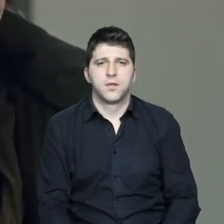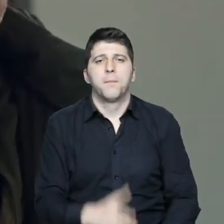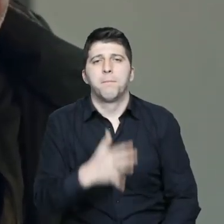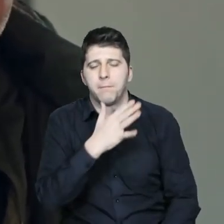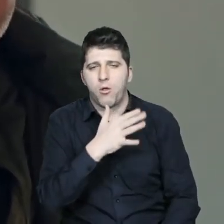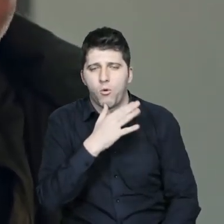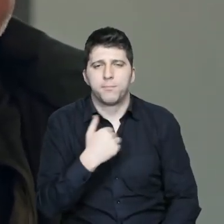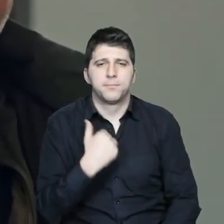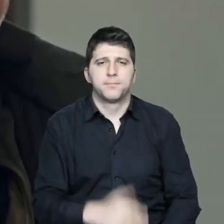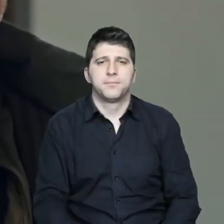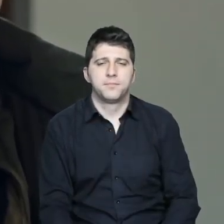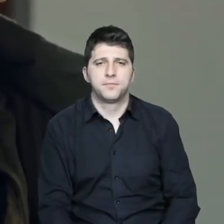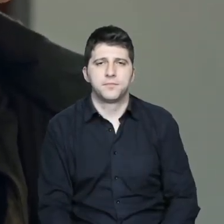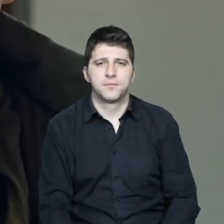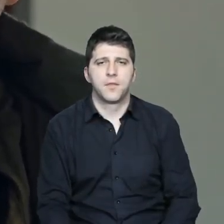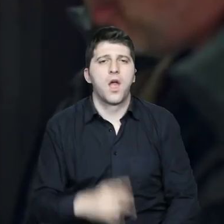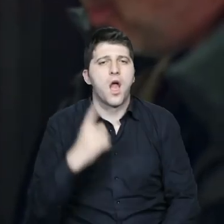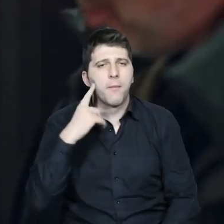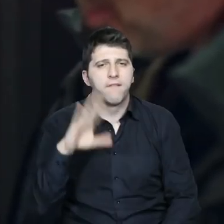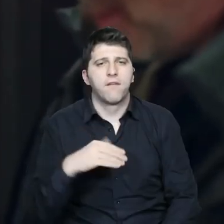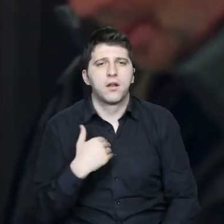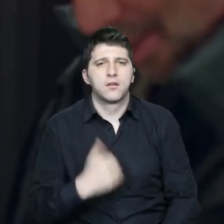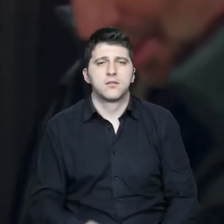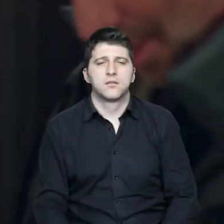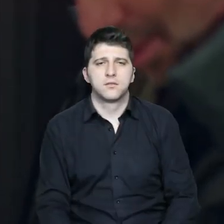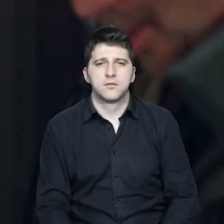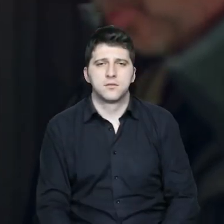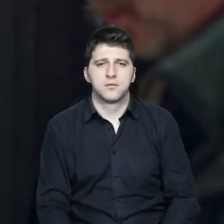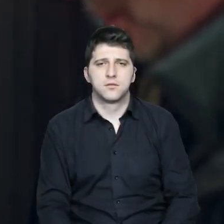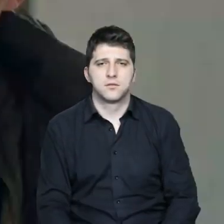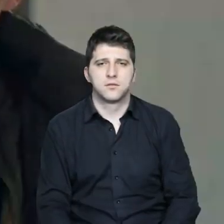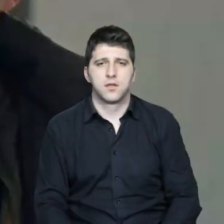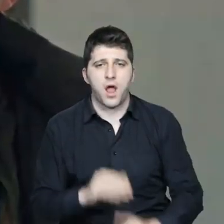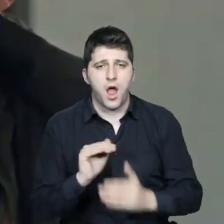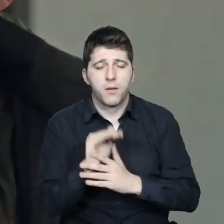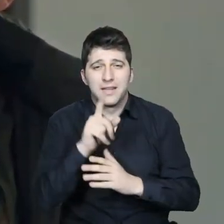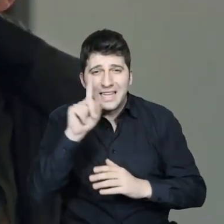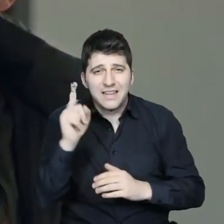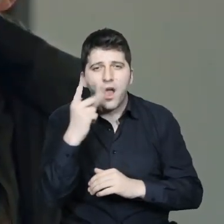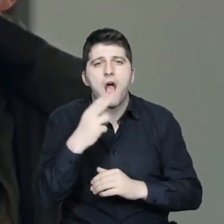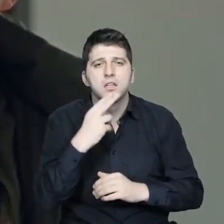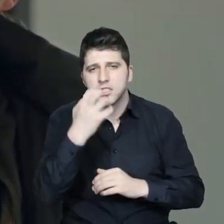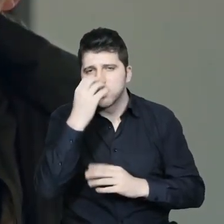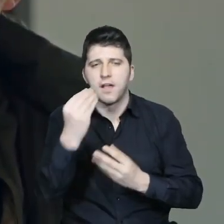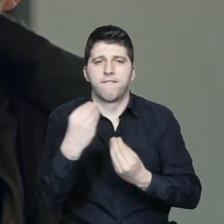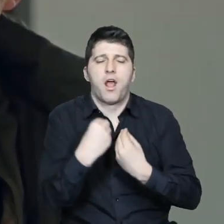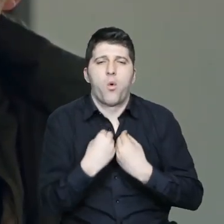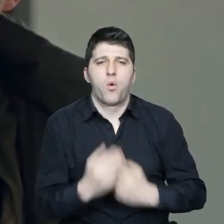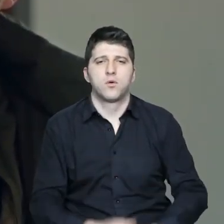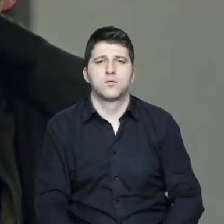Biliyorum. Haberim var. Hayatımda ilk defa bir kadından çiçek alıyorum.